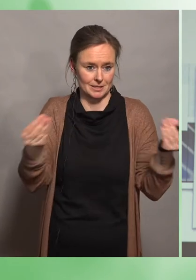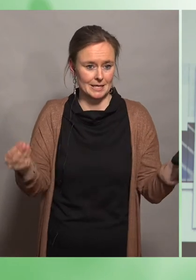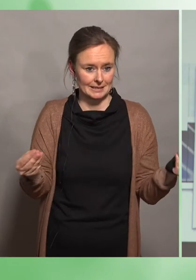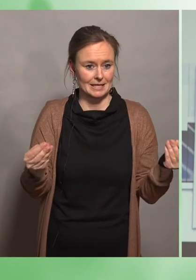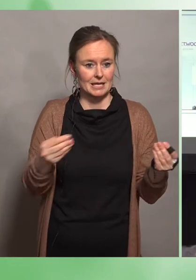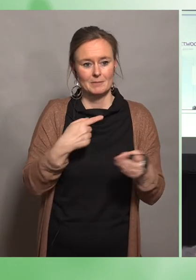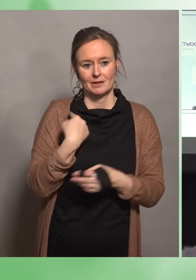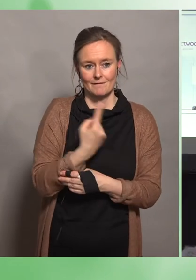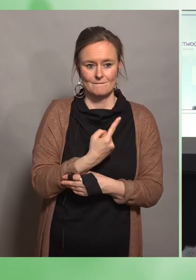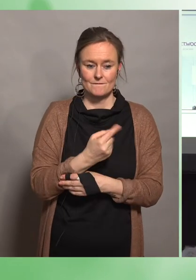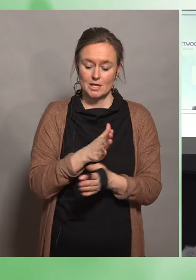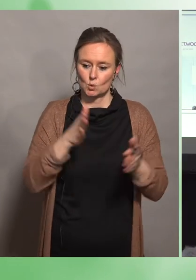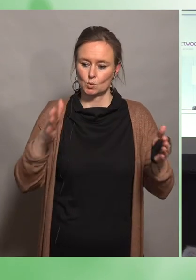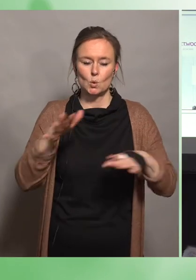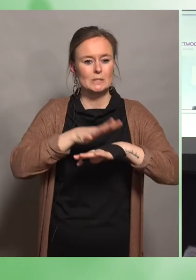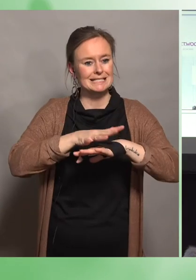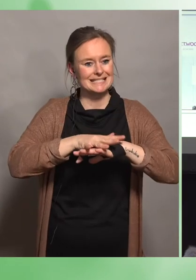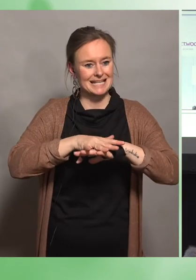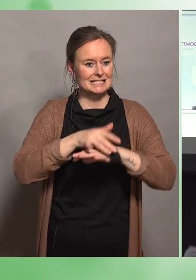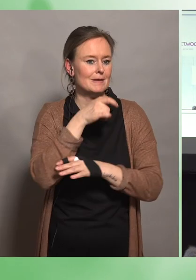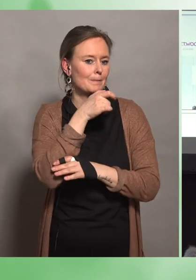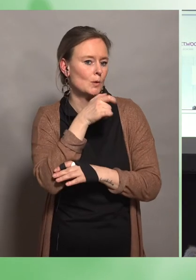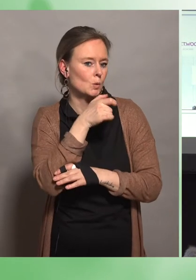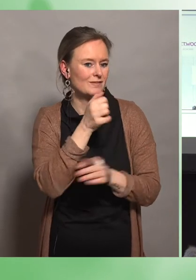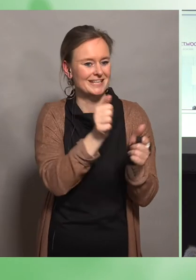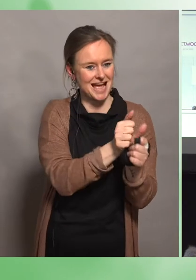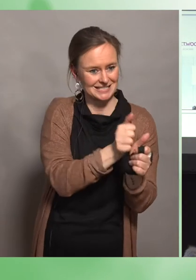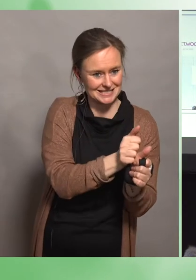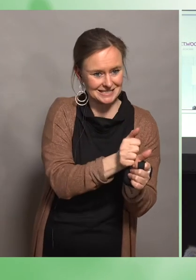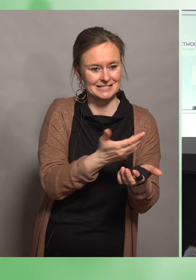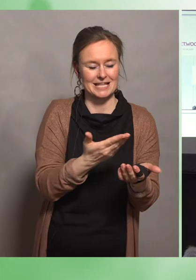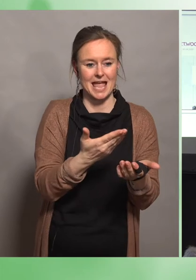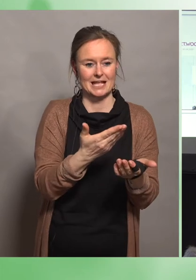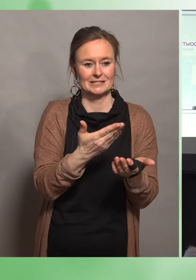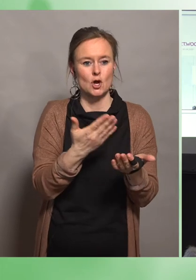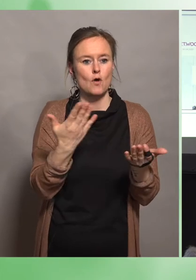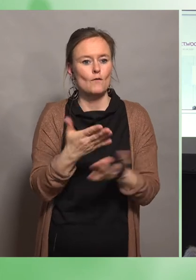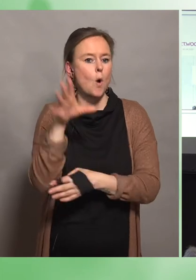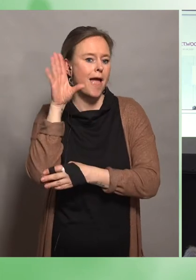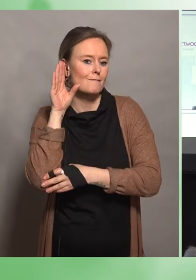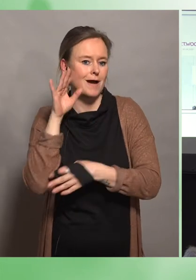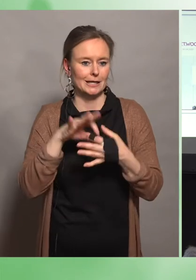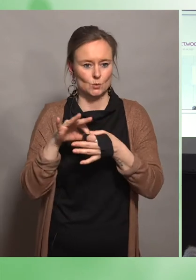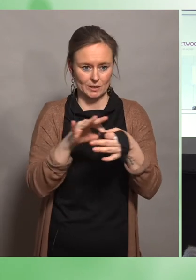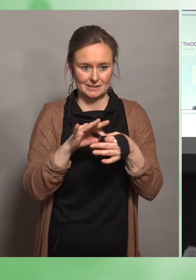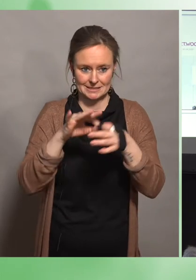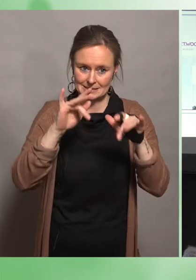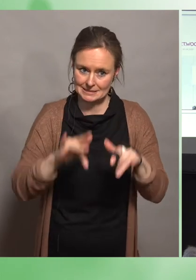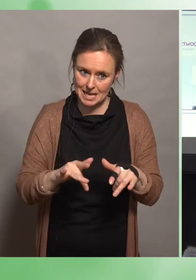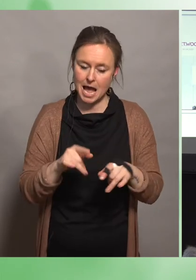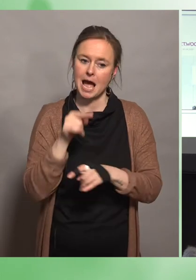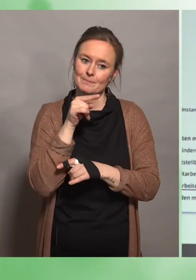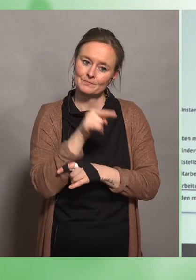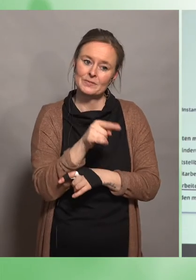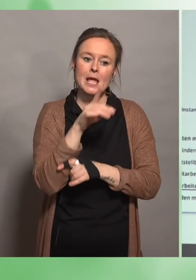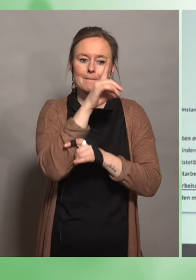Netzwerk zurückgreifen, also das Netzwerk der beruflichen Assistenz, wo es sehr erfahrene Organisationen gibt, die hier einfach auch begleitend